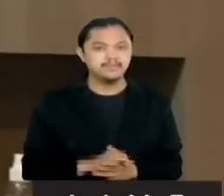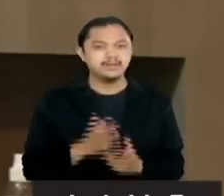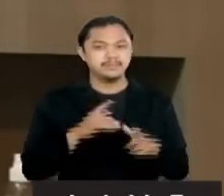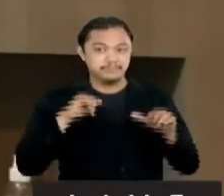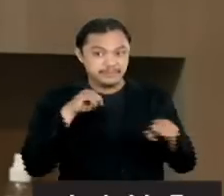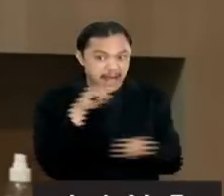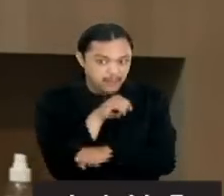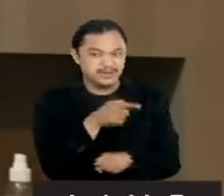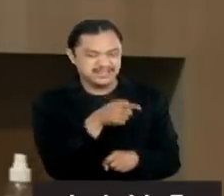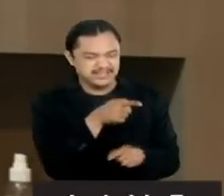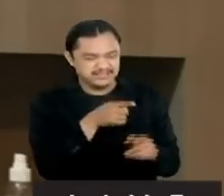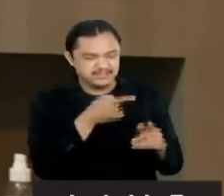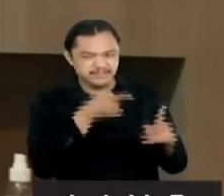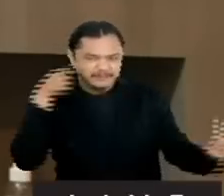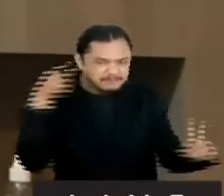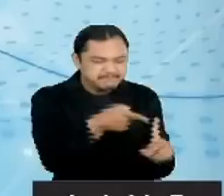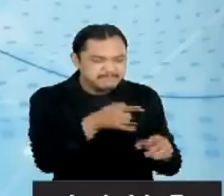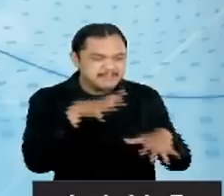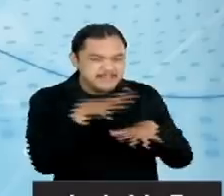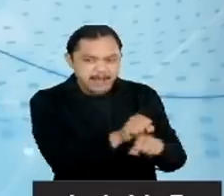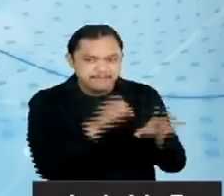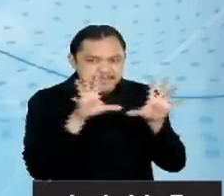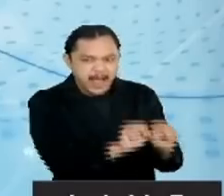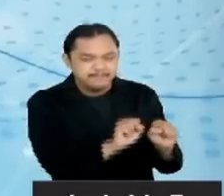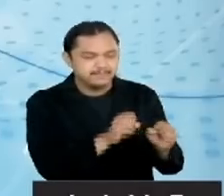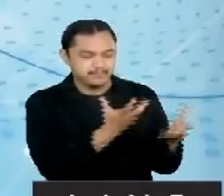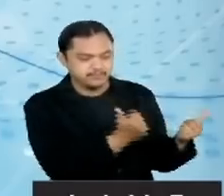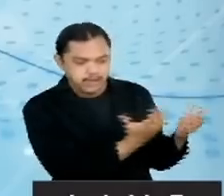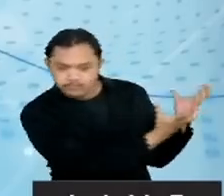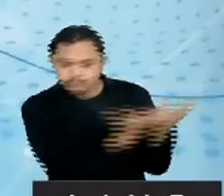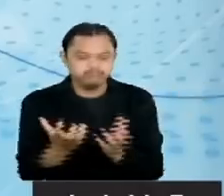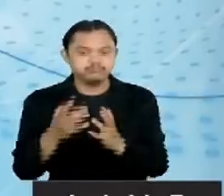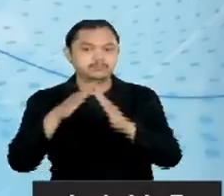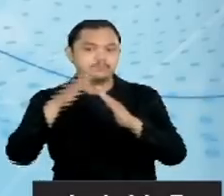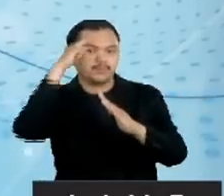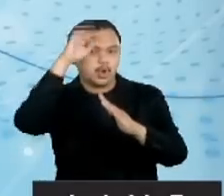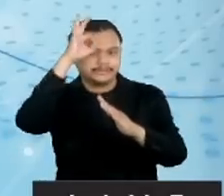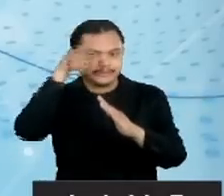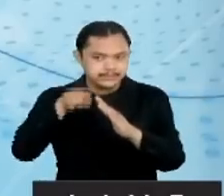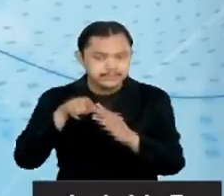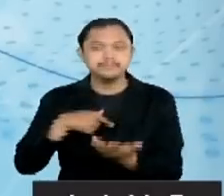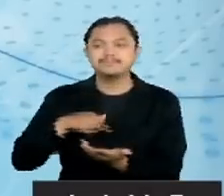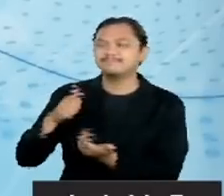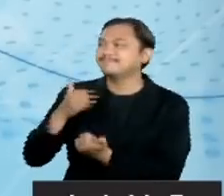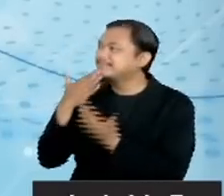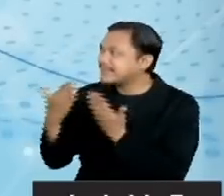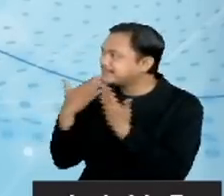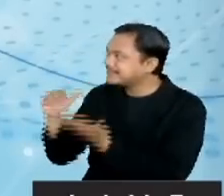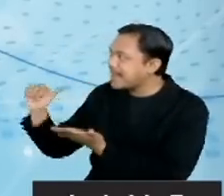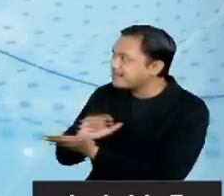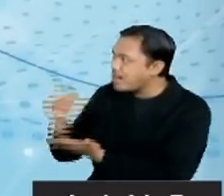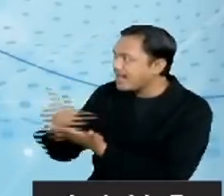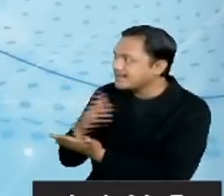Ya. Baik, terima kasih Kabid Humas Polda Jabar, Kombes Ibrahim Tompo atas waktu Anda di Berita Satu Siang hari ini.